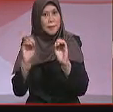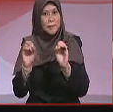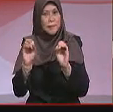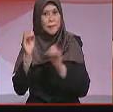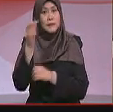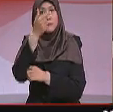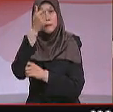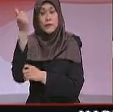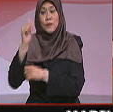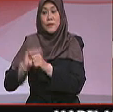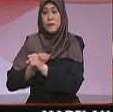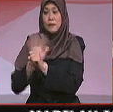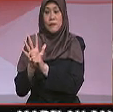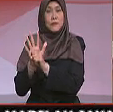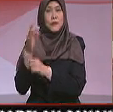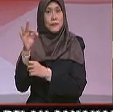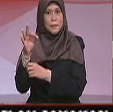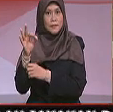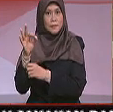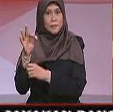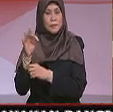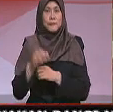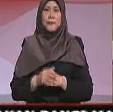akibat pandemik COVID-19,